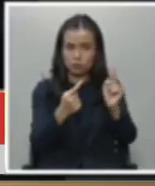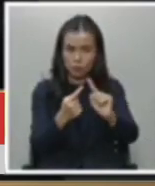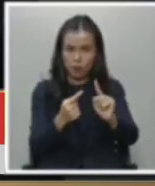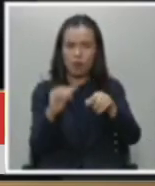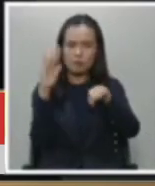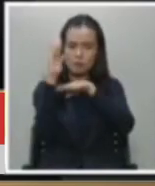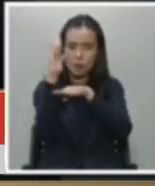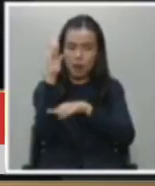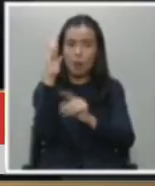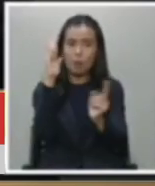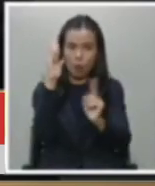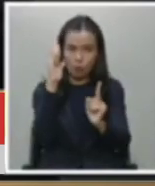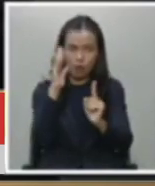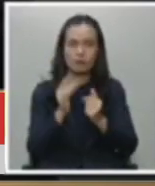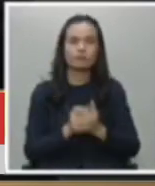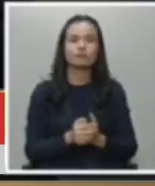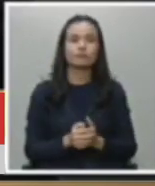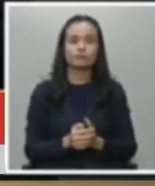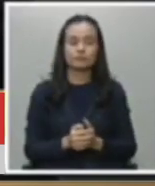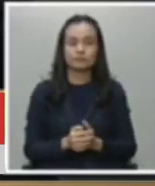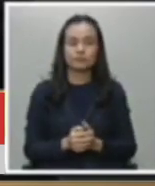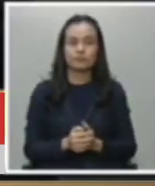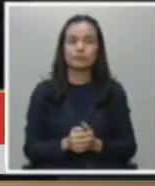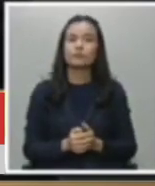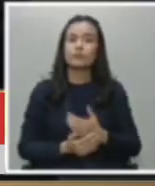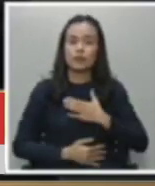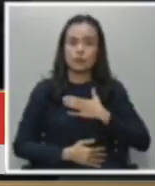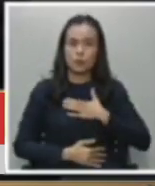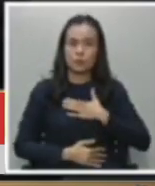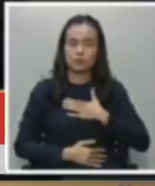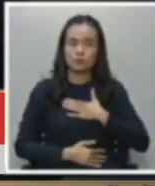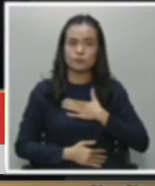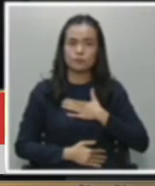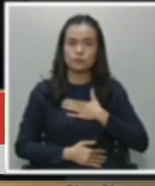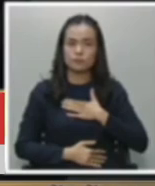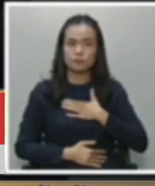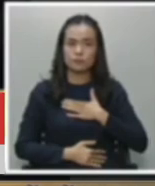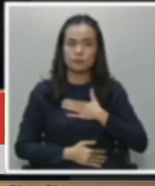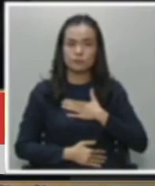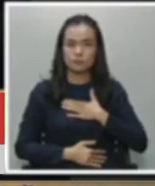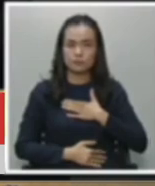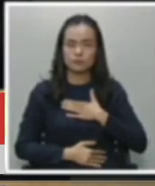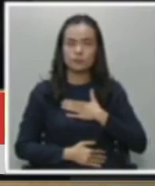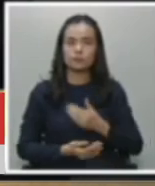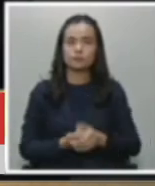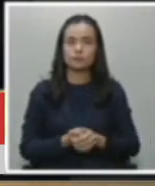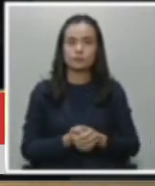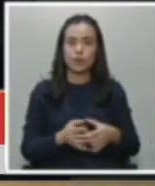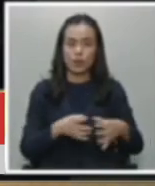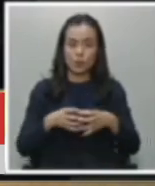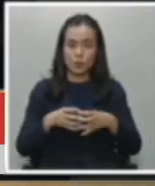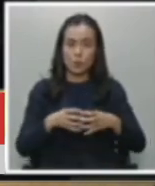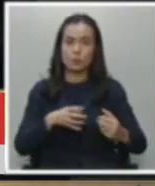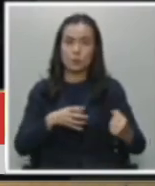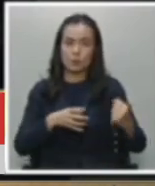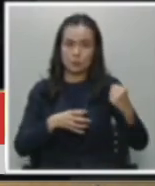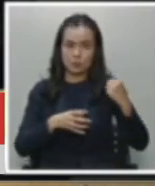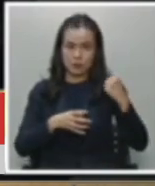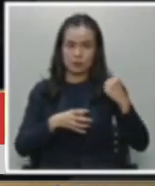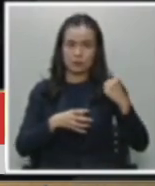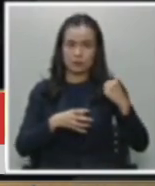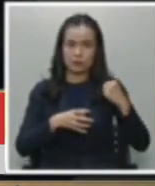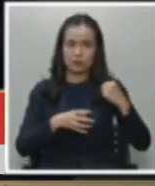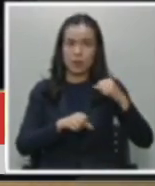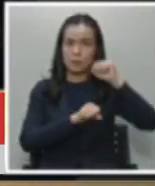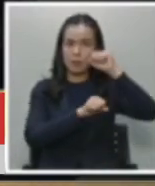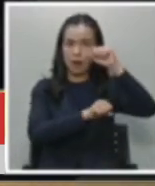แล้วก็ตามในช่วงนั้นนะครับผมก็ได้คำสั่งให้มีการสั่งการให้เตรียมกำลังนะพร้อมที่จะประกาศสถาน